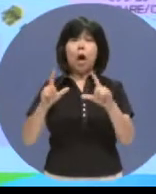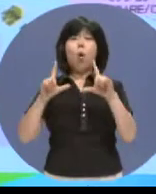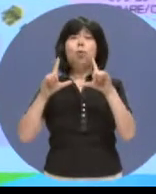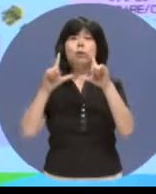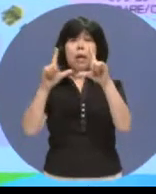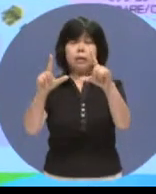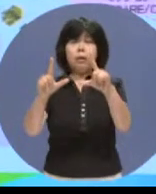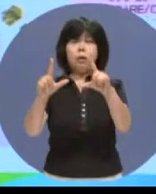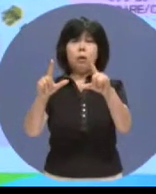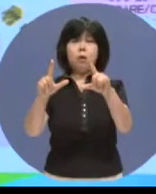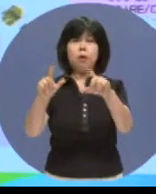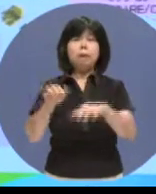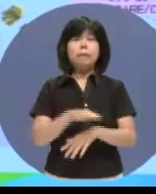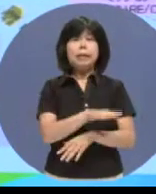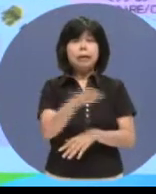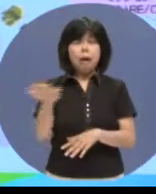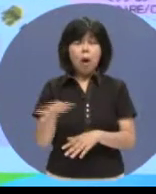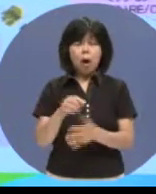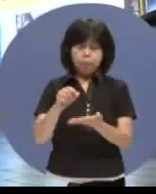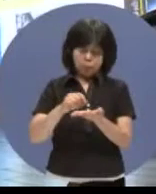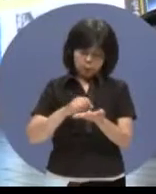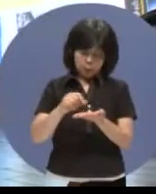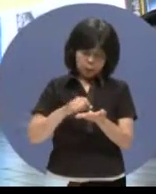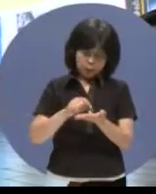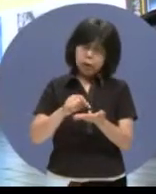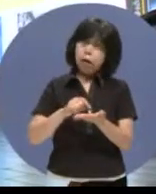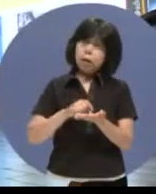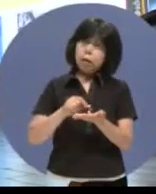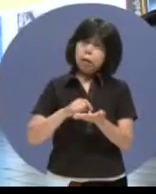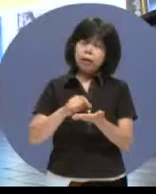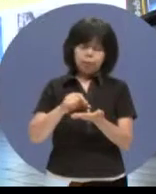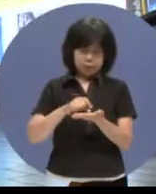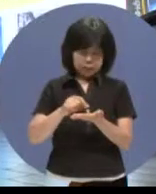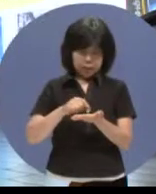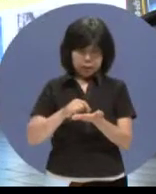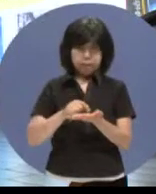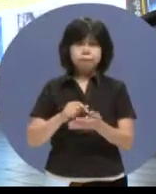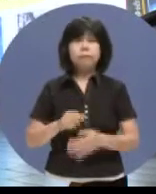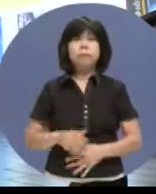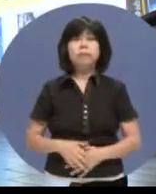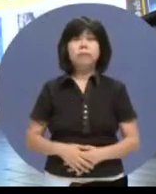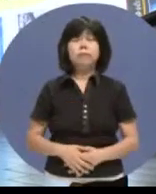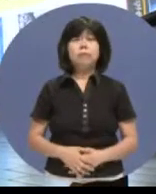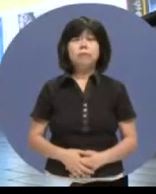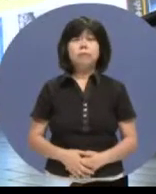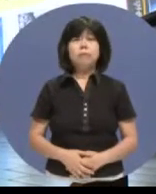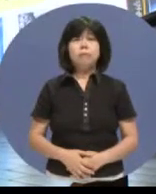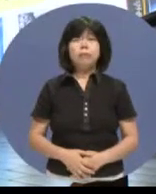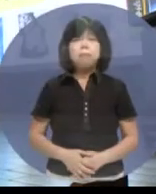、参加者はメモを取りながら聞き入っていました。